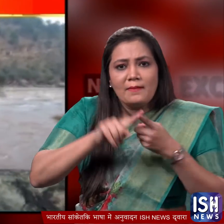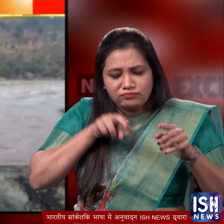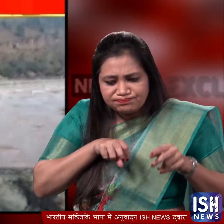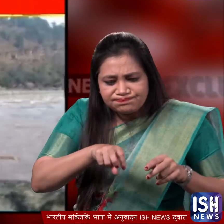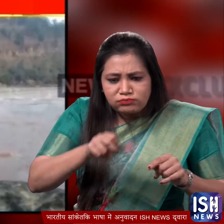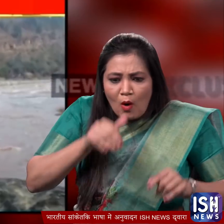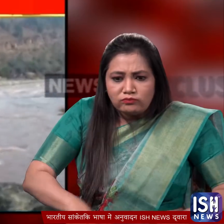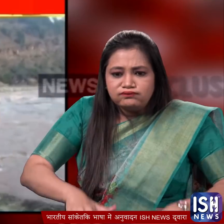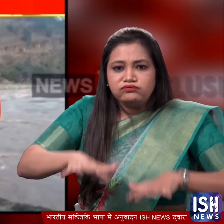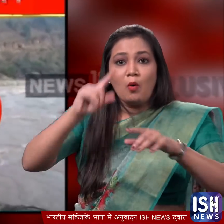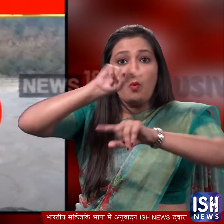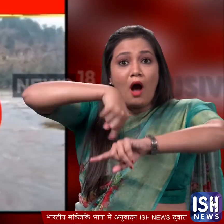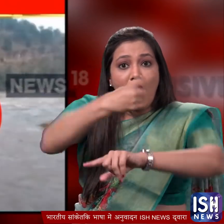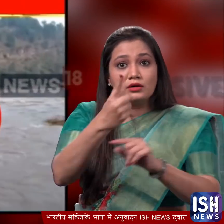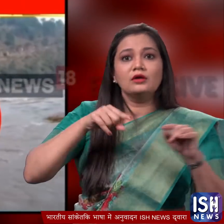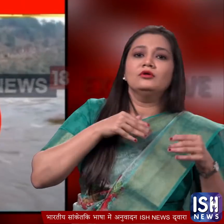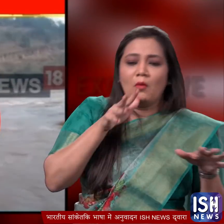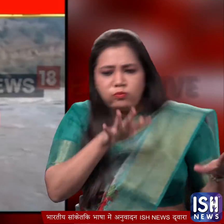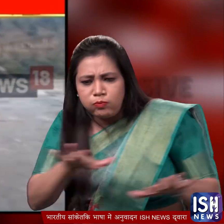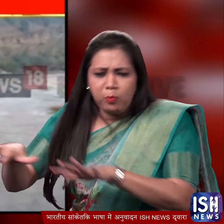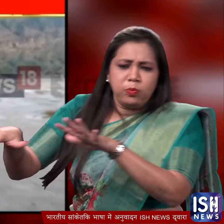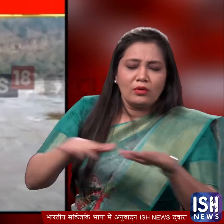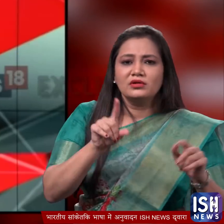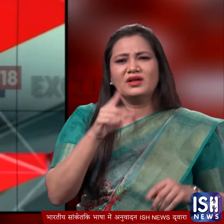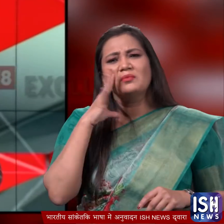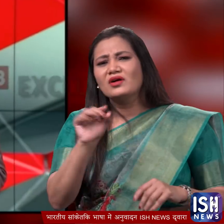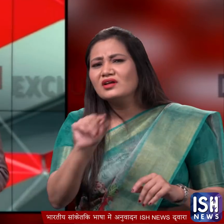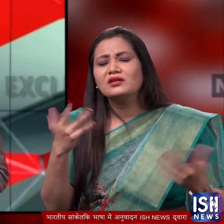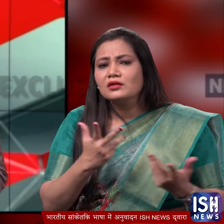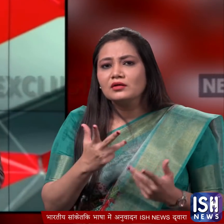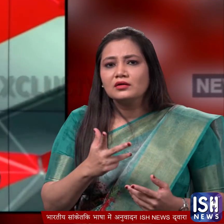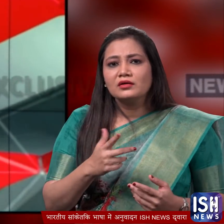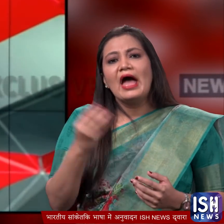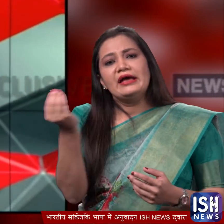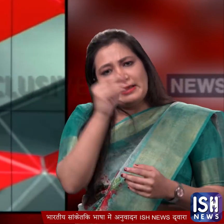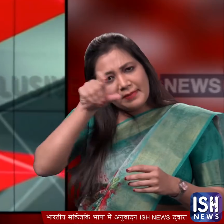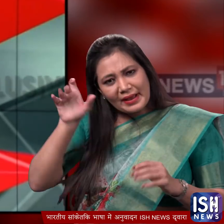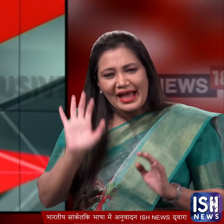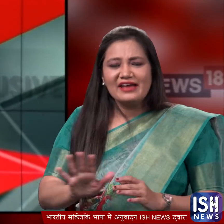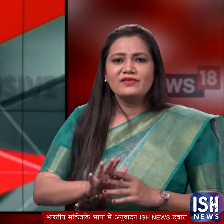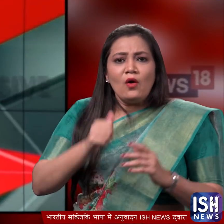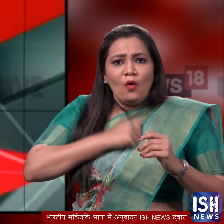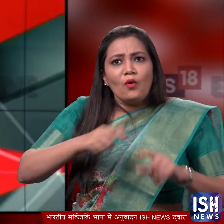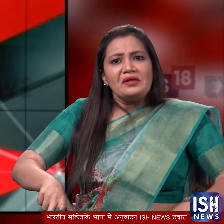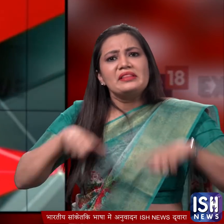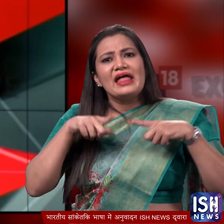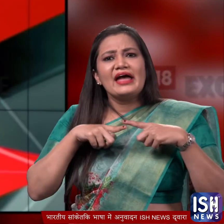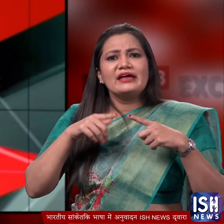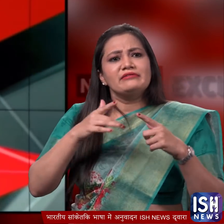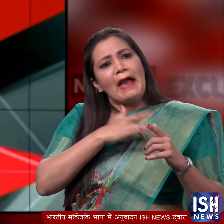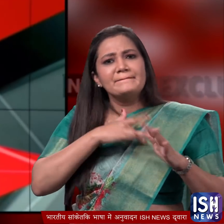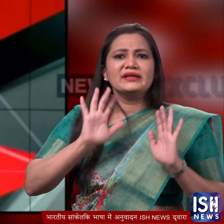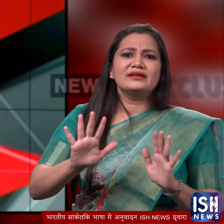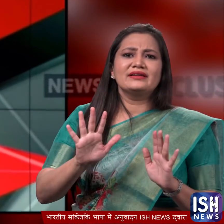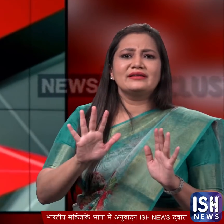अचानक पानी बढ़ने से वो 1 घंटे तक लहरों के साथ बहता रहा। सौभाग्य की एक बात यह कि हमारे बीच कुछ ऐसे लोग भी हैं जिनको अपनी जान आफत